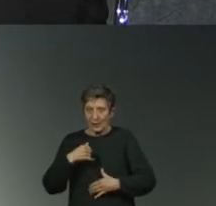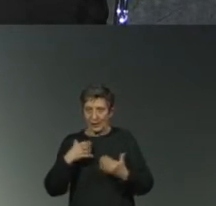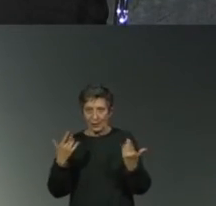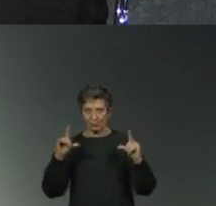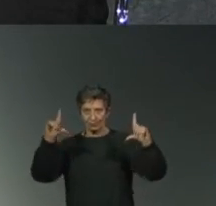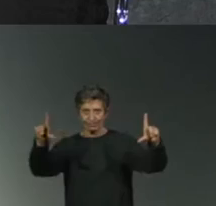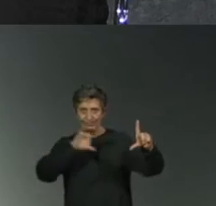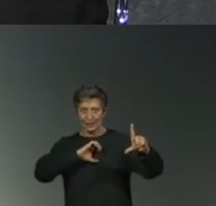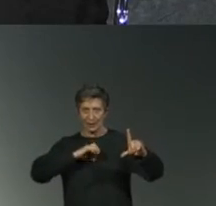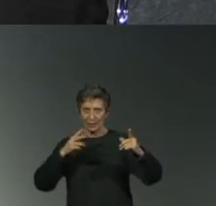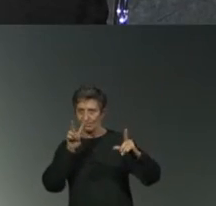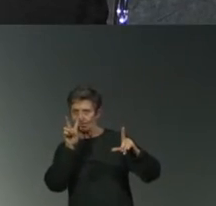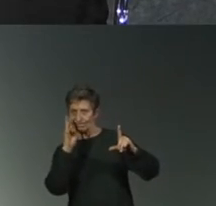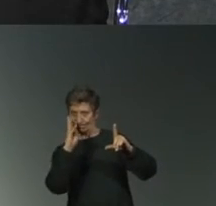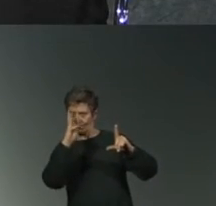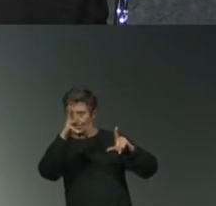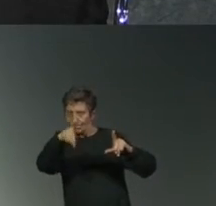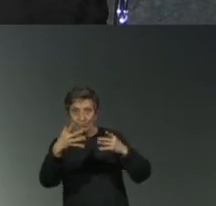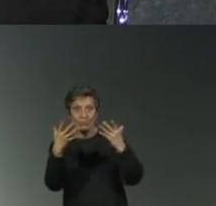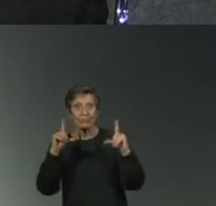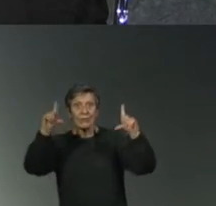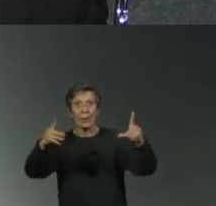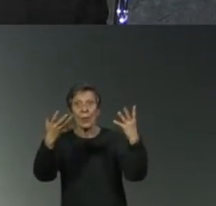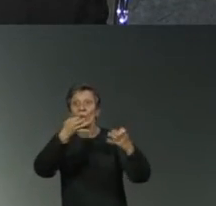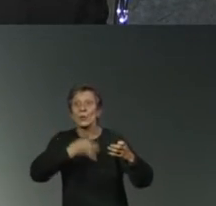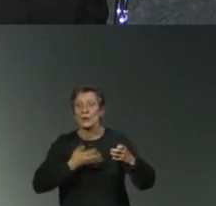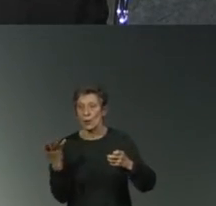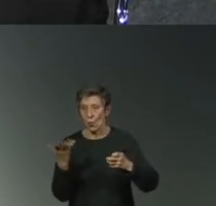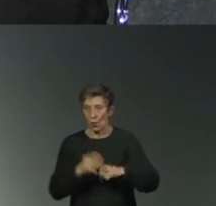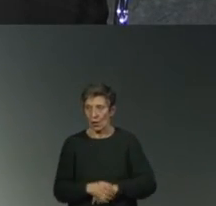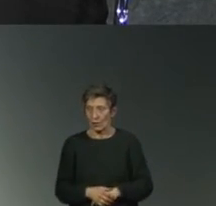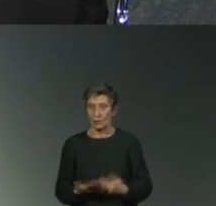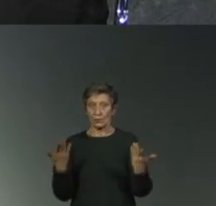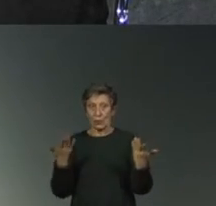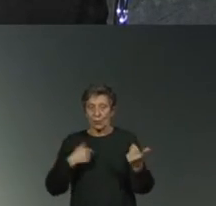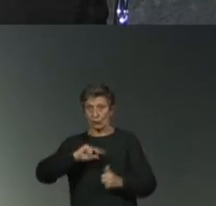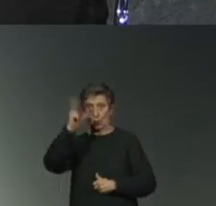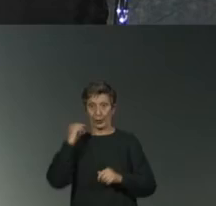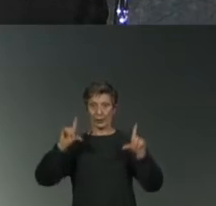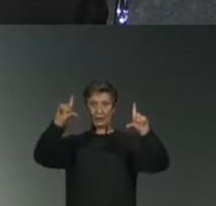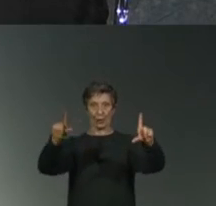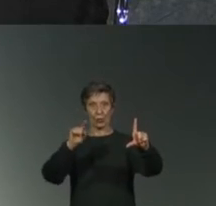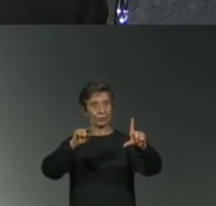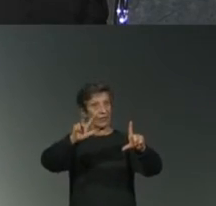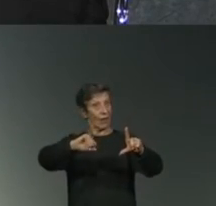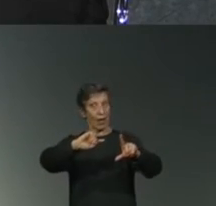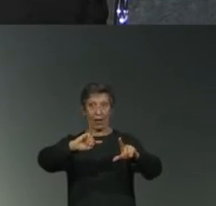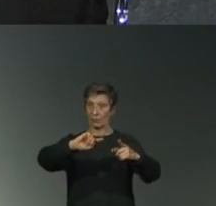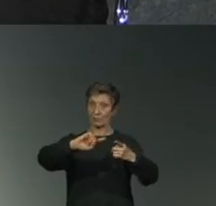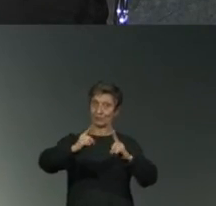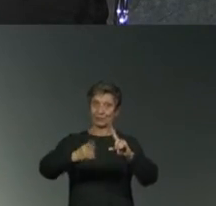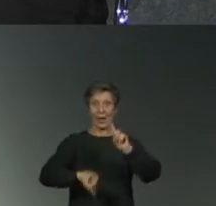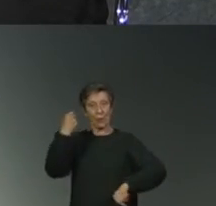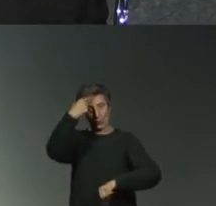dire. Comprenant que le tableau allait devenir un rouage essentiel de mon livre, eh bien, j'en ai fait l'acquisition. J'avais